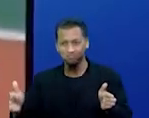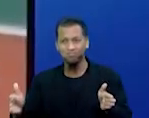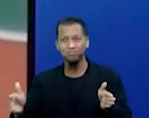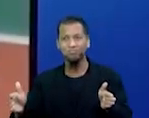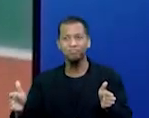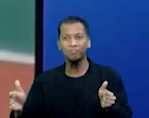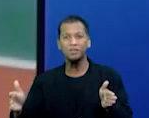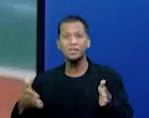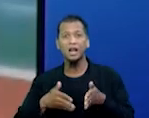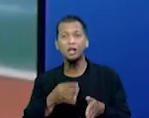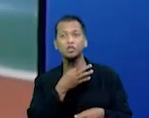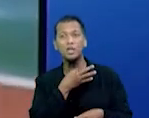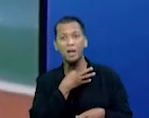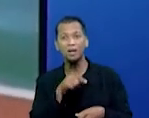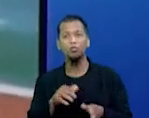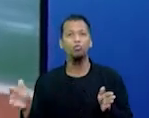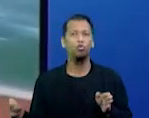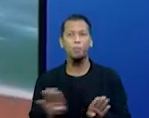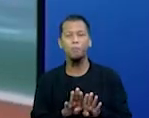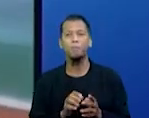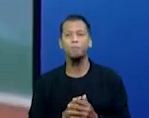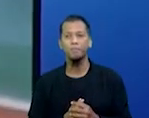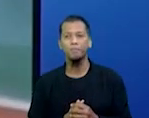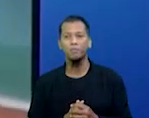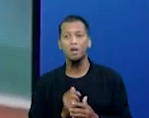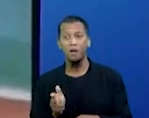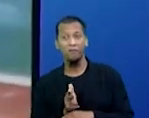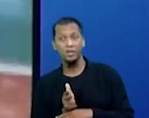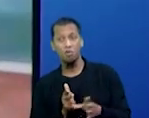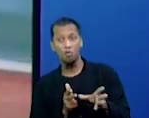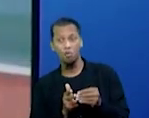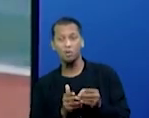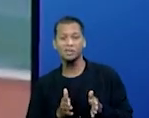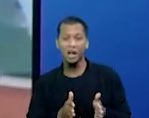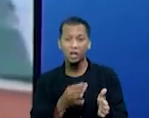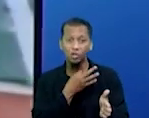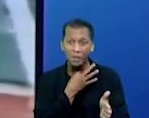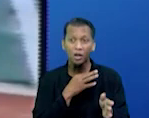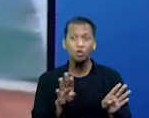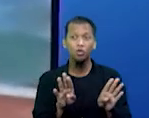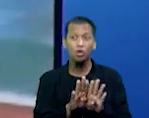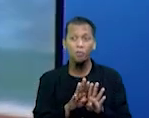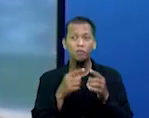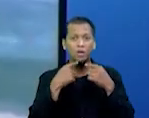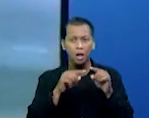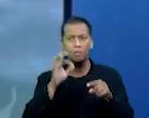lalu. Pasca viralnya video penutupan Jalan Sudirman ini, Ditlantas Polda Metro Jaya melakukan penelusuran.